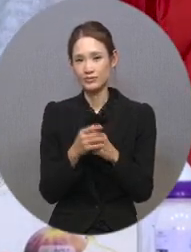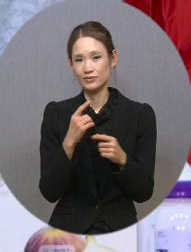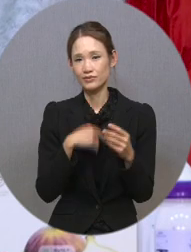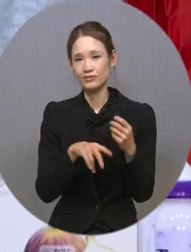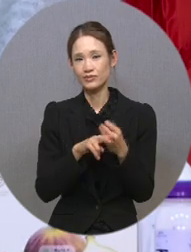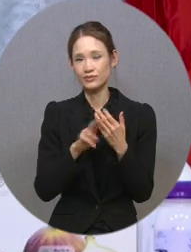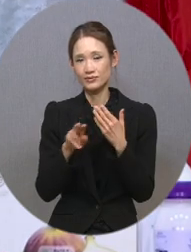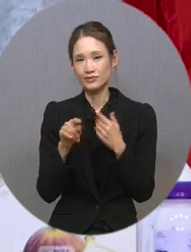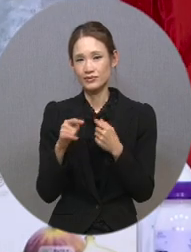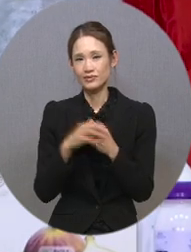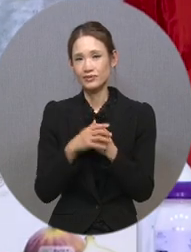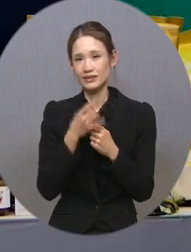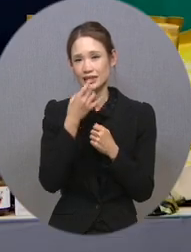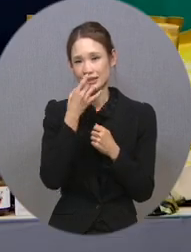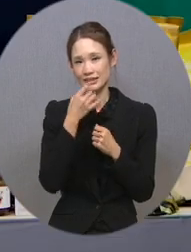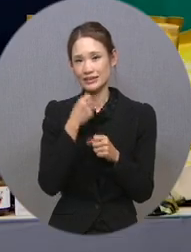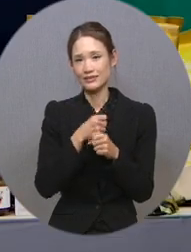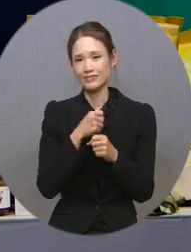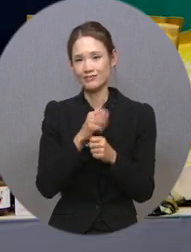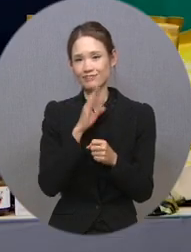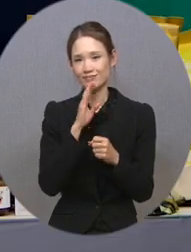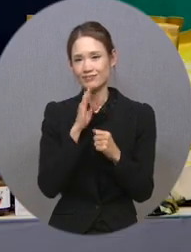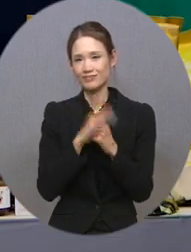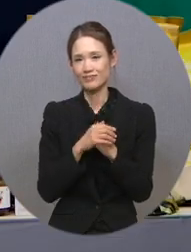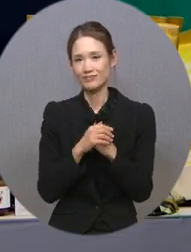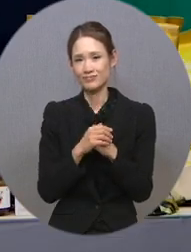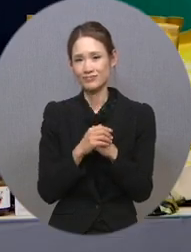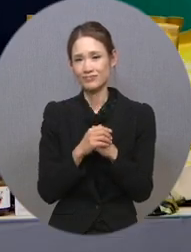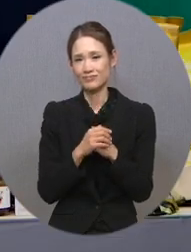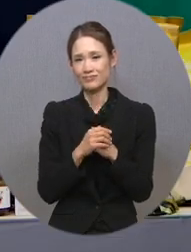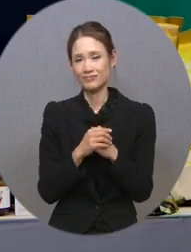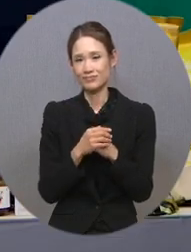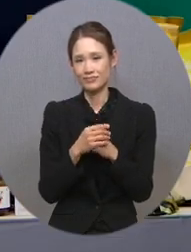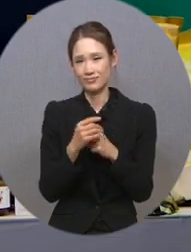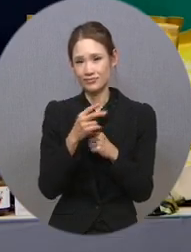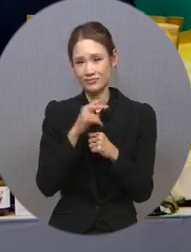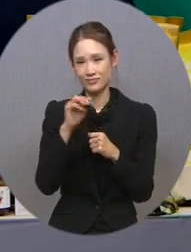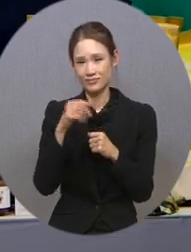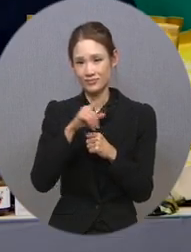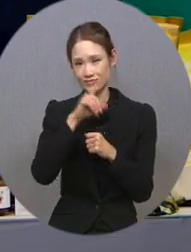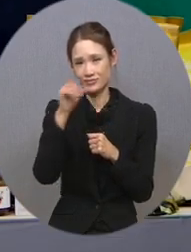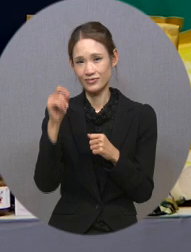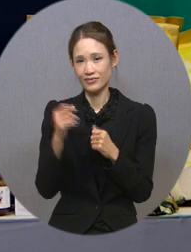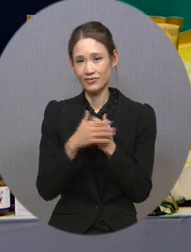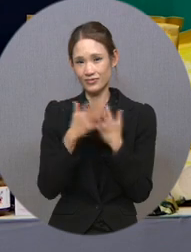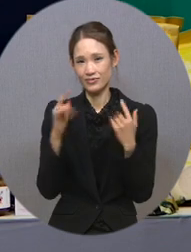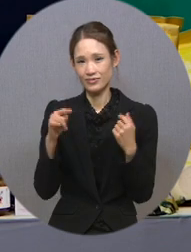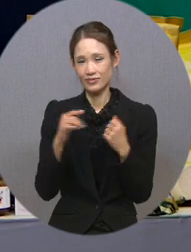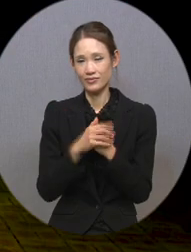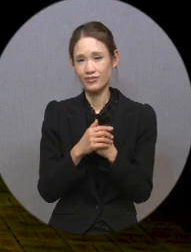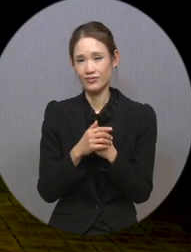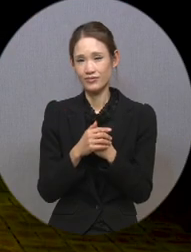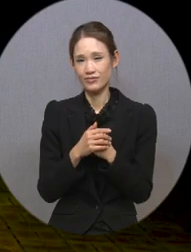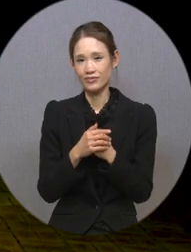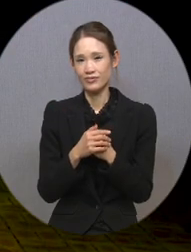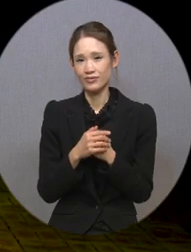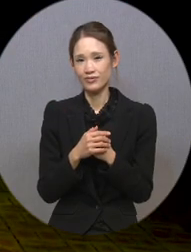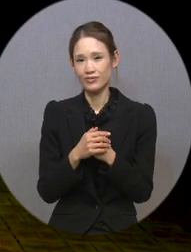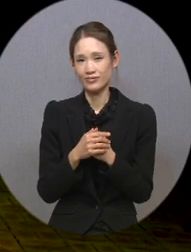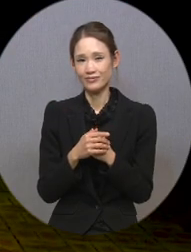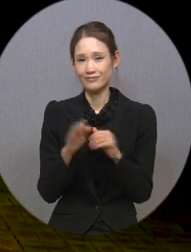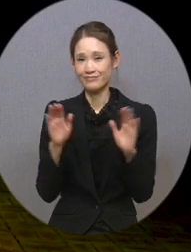2년 뒤에 태어난 게 달맞이네. 네, 맞습니다. 달 밝은 가을 밤에 오 저거 뭐야